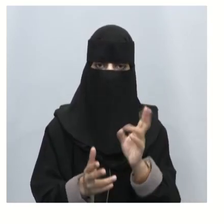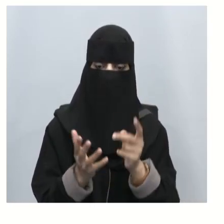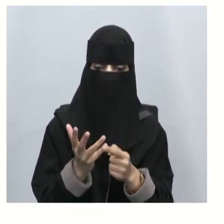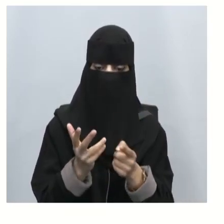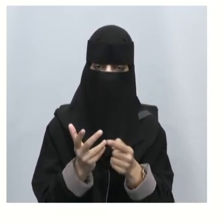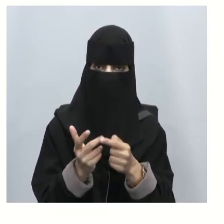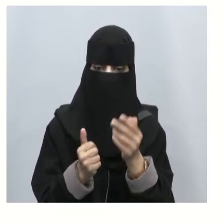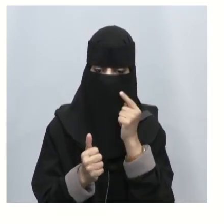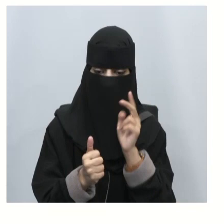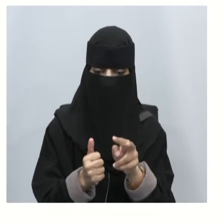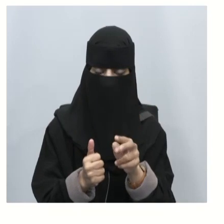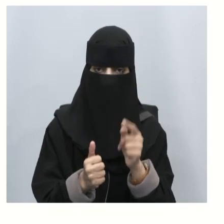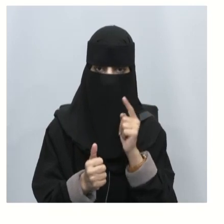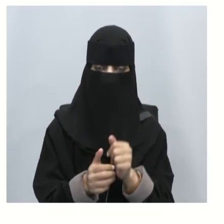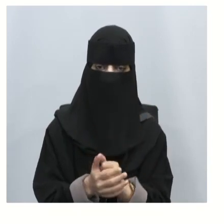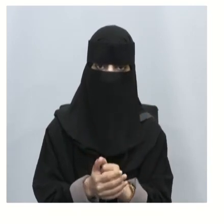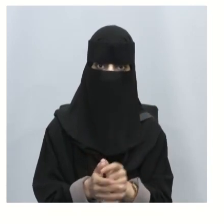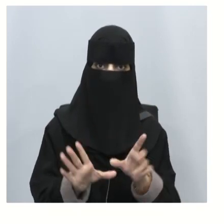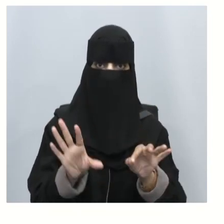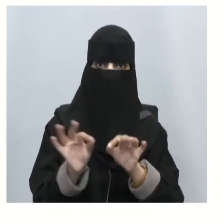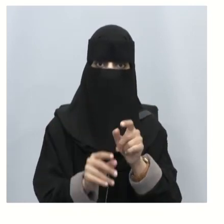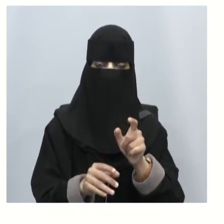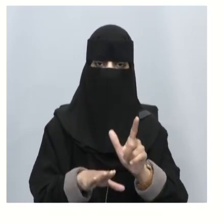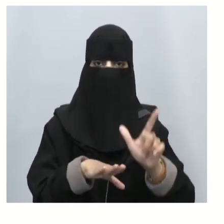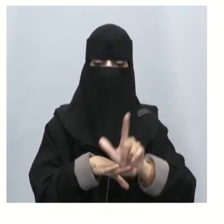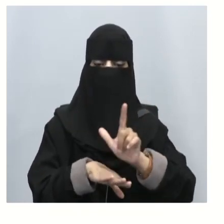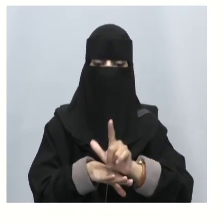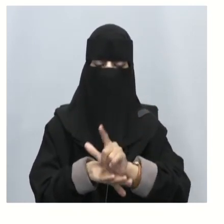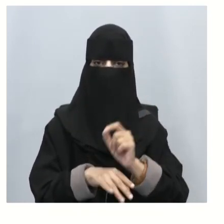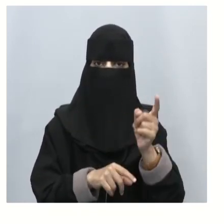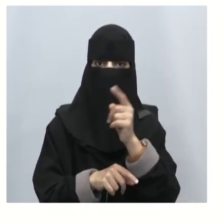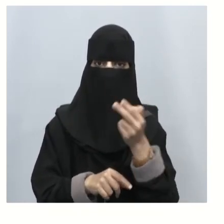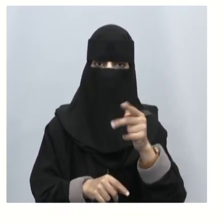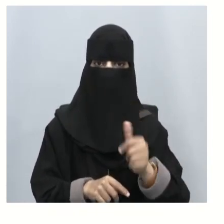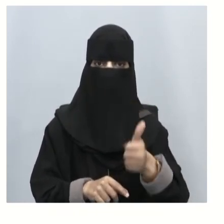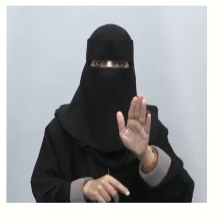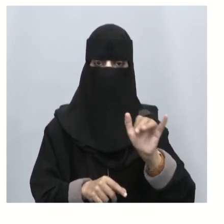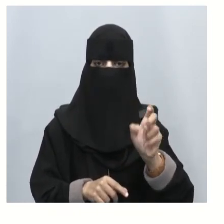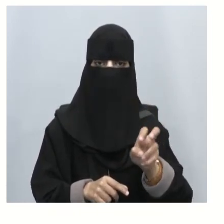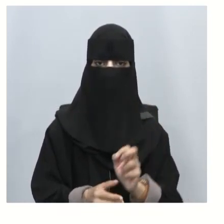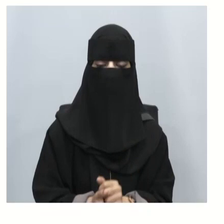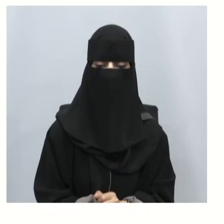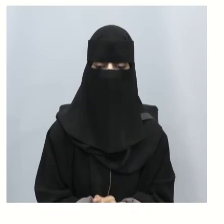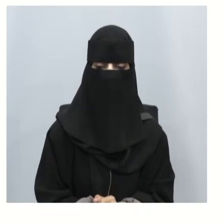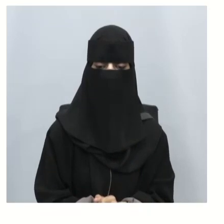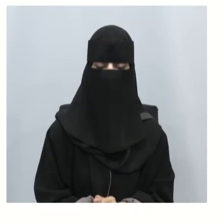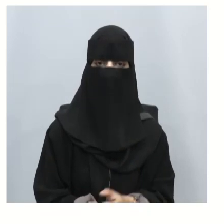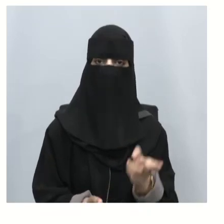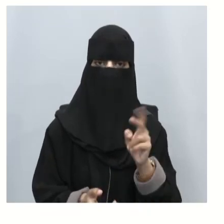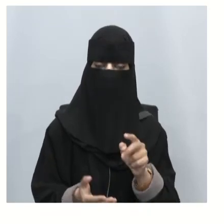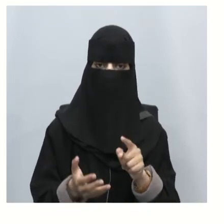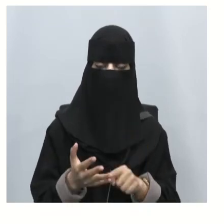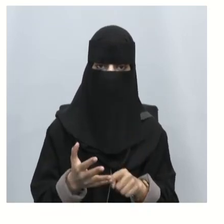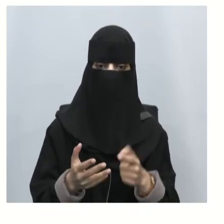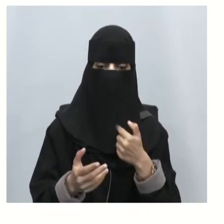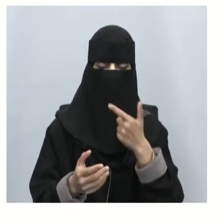طلابي وطالباتي العزيزات ابرز خلفاء الدوله العباسيه بعد ذلك